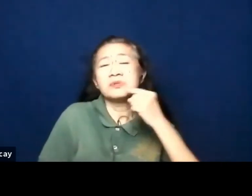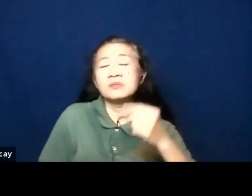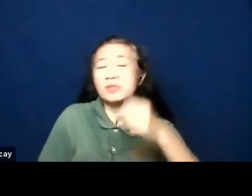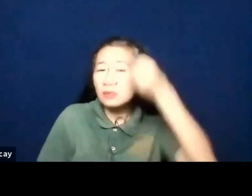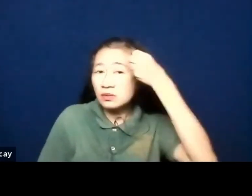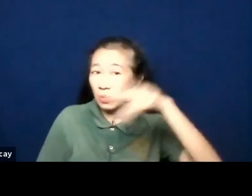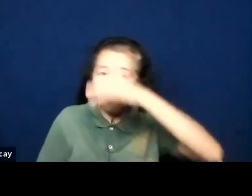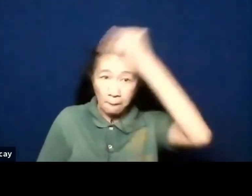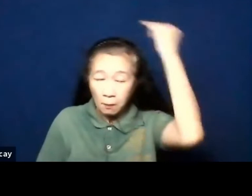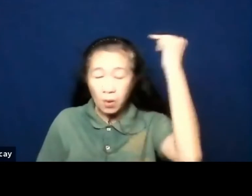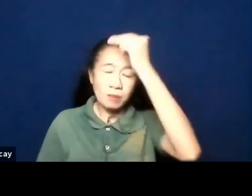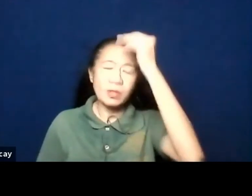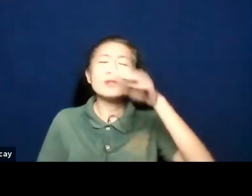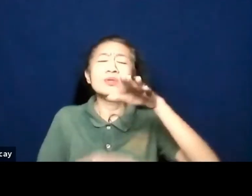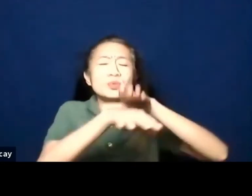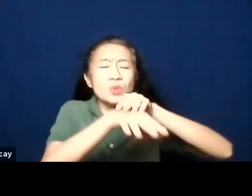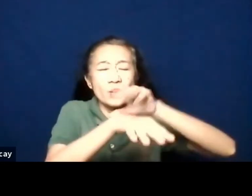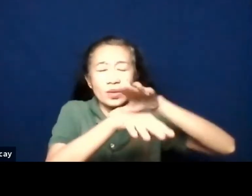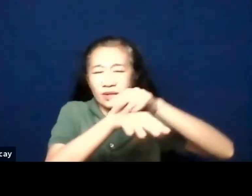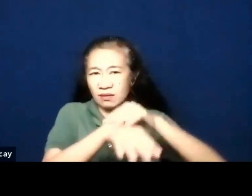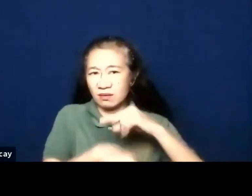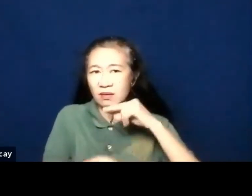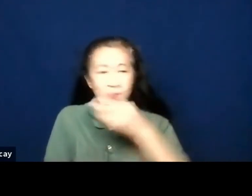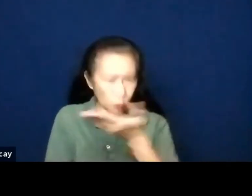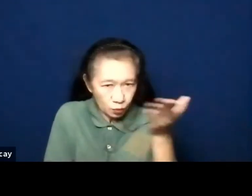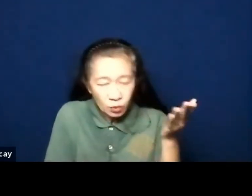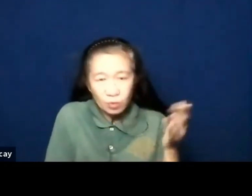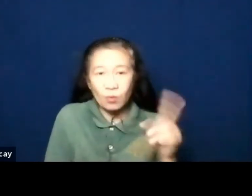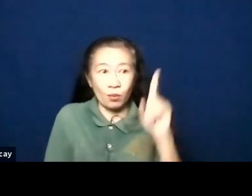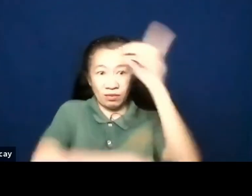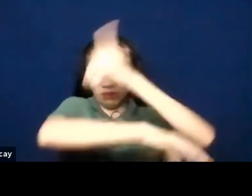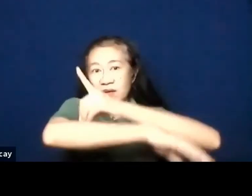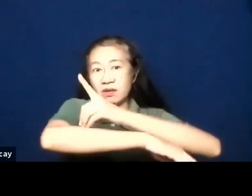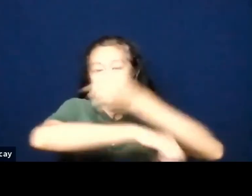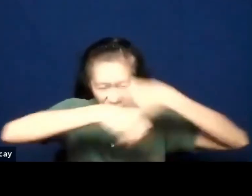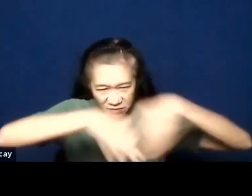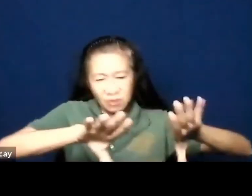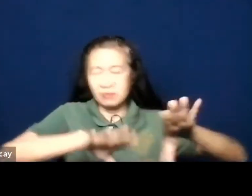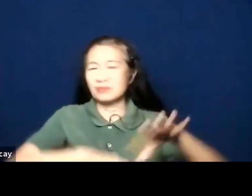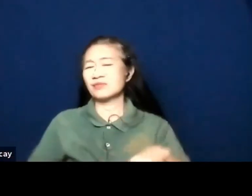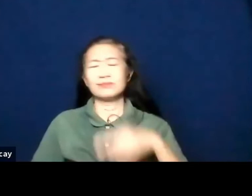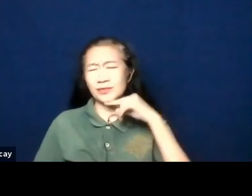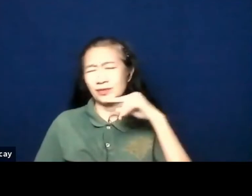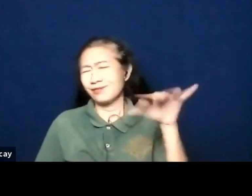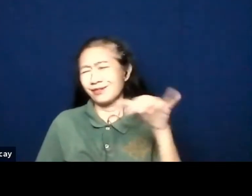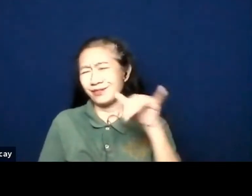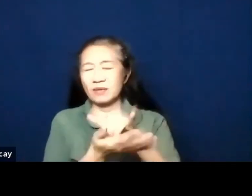Mark. Diba? Paunti-unti. Hindi naman yan syempre kayong isang araw nagawa nyo lahat. Hindi naman ganun.